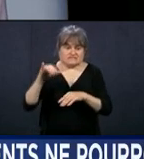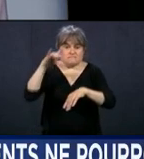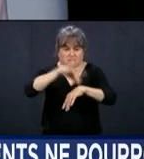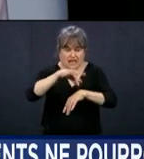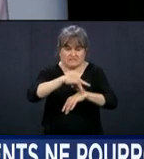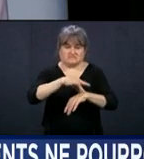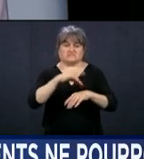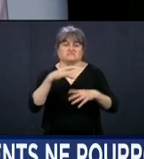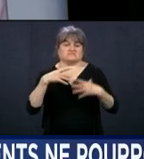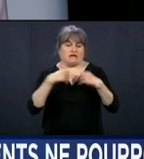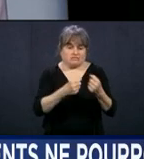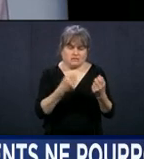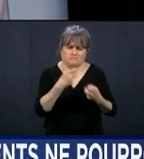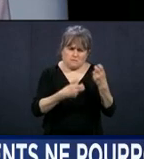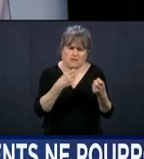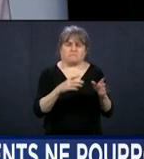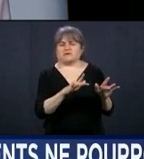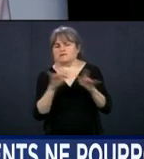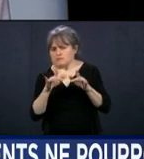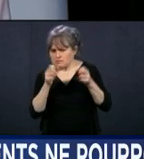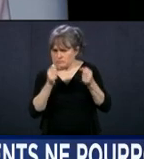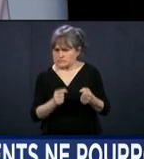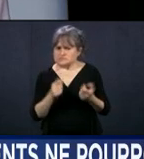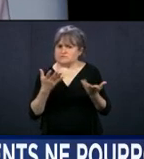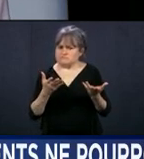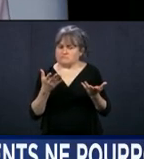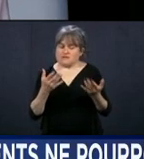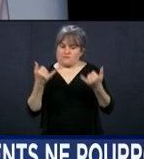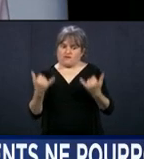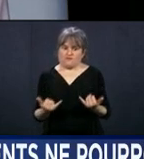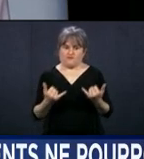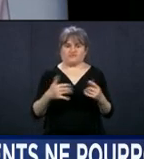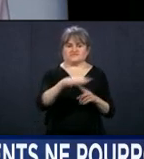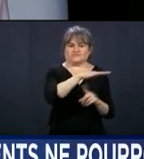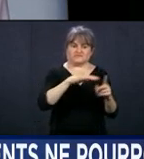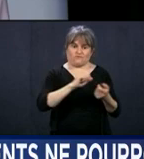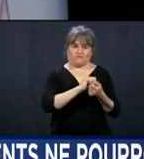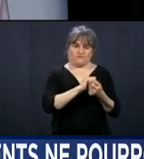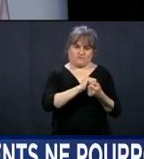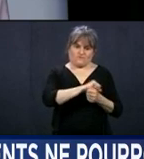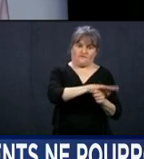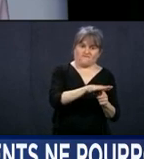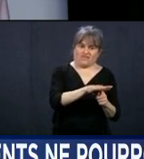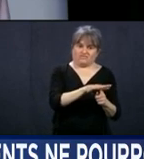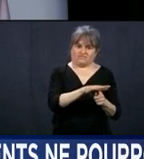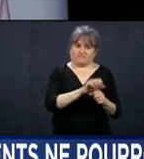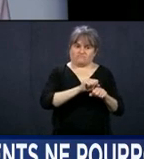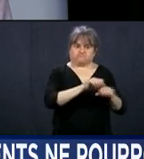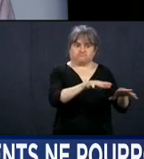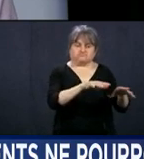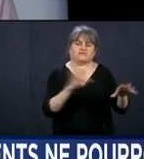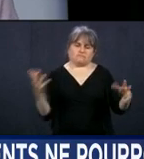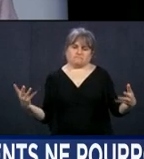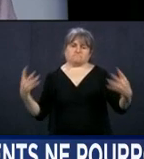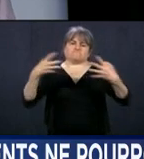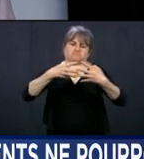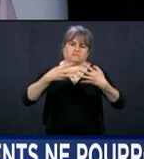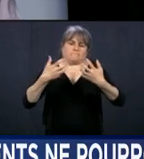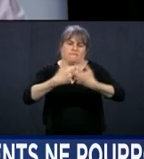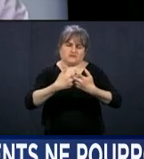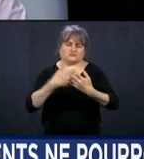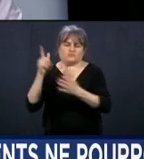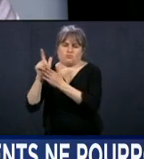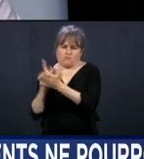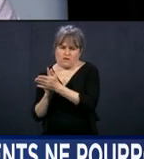correctionnels. Simplement, on adapte cette notion-là à la situation exceptionnelle qu'on vit depuis le début de la